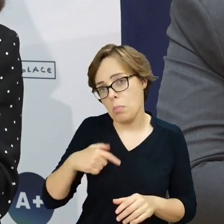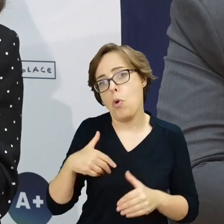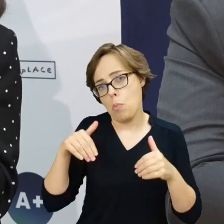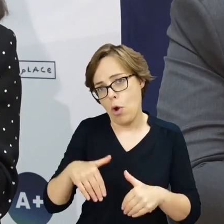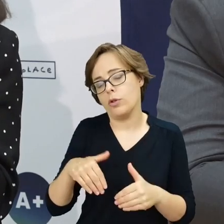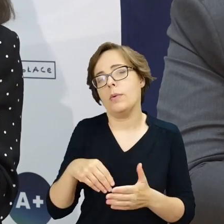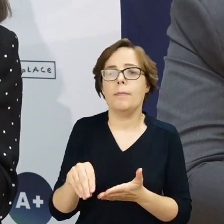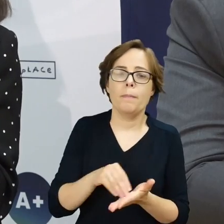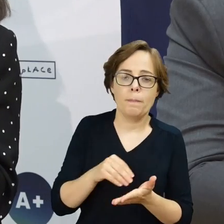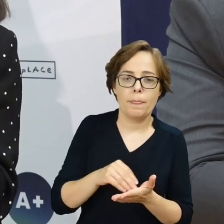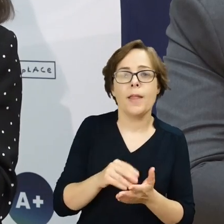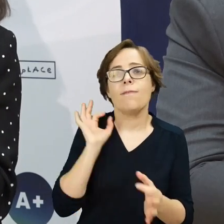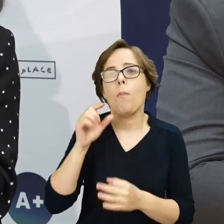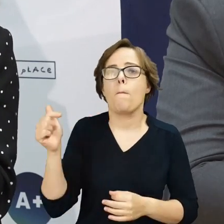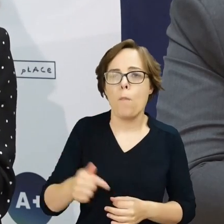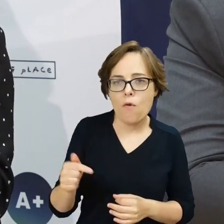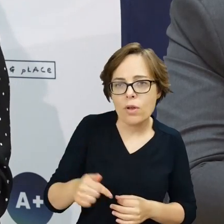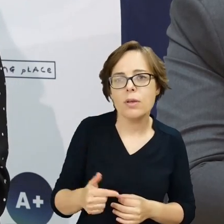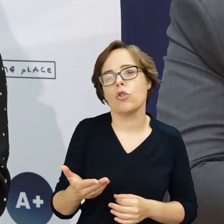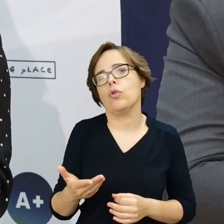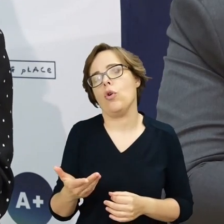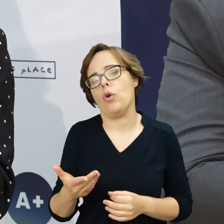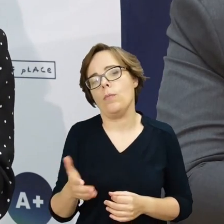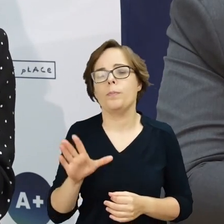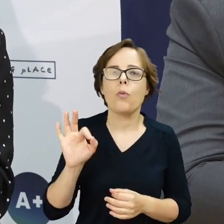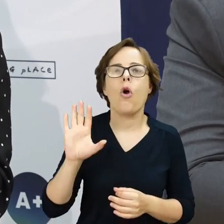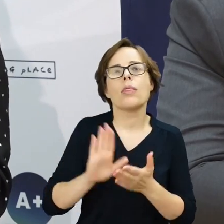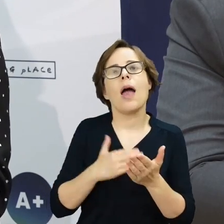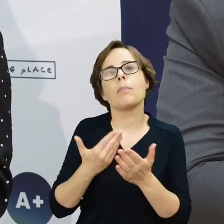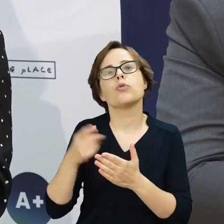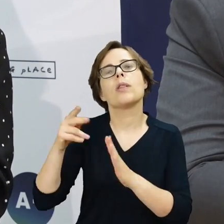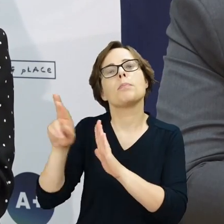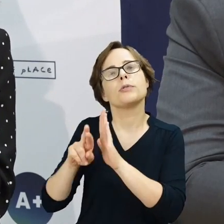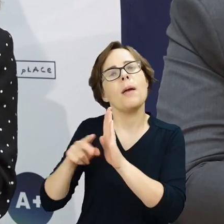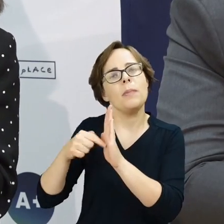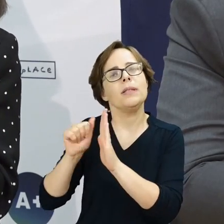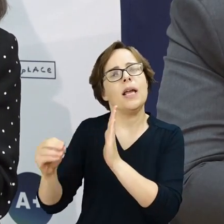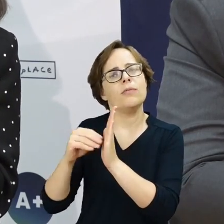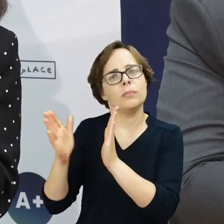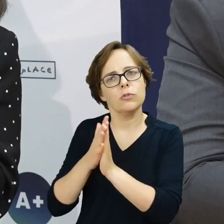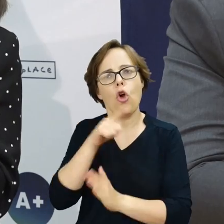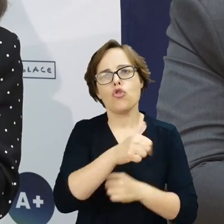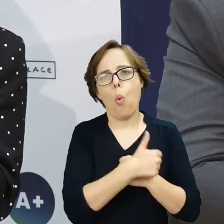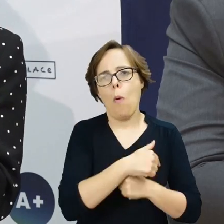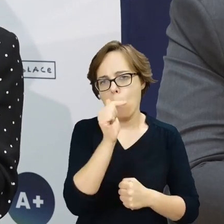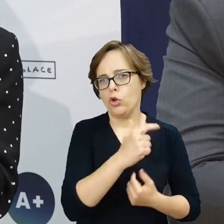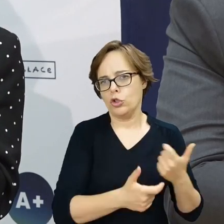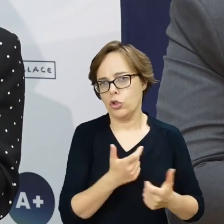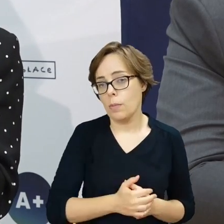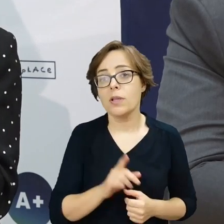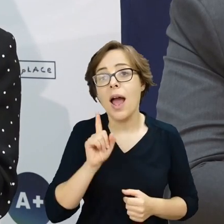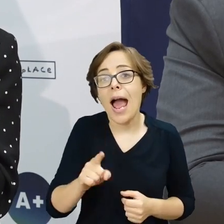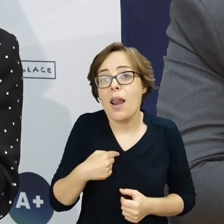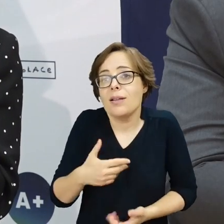że taka informacja powinna istnieć, bo na przykład przepis prawa nakazuje to, żeby dany dokument istniał. Natomiast nie mamy